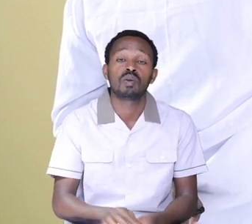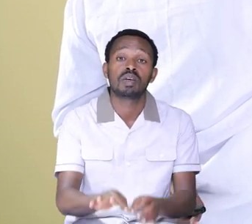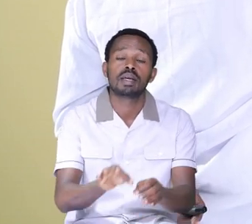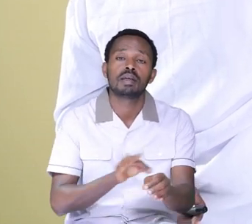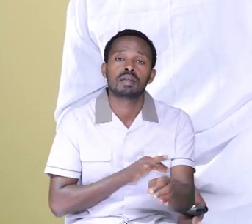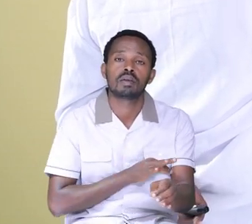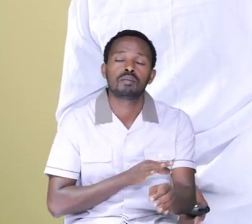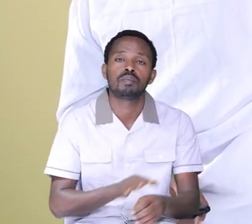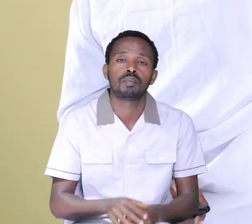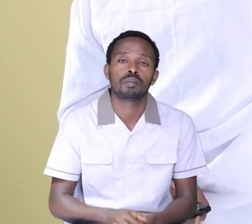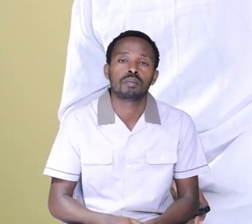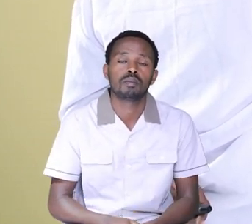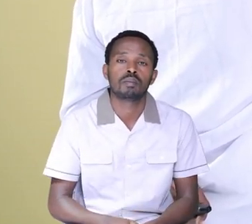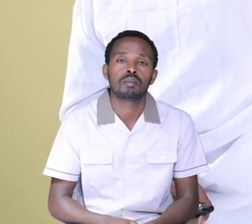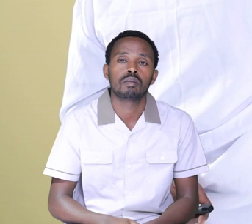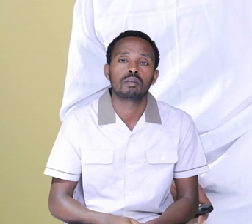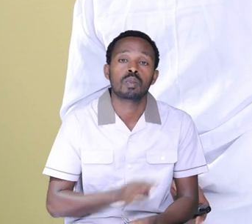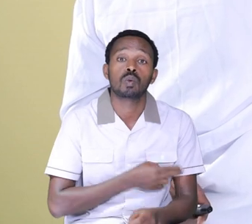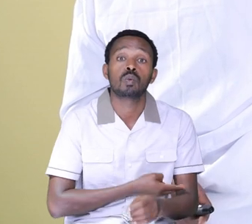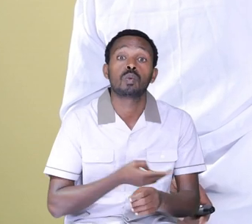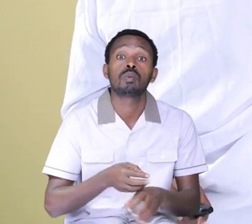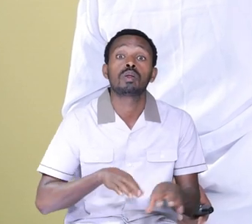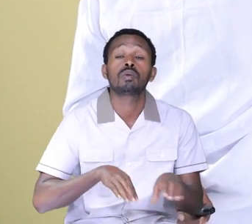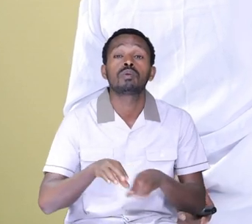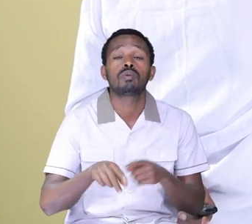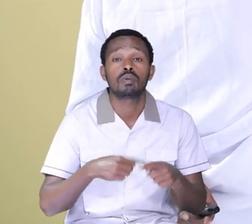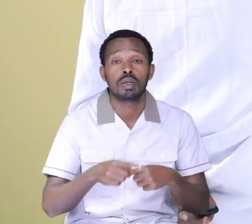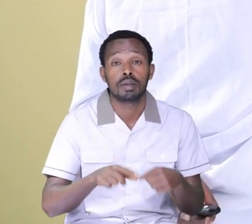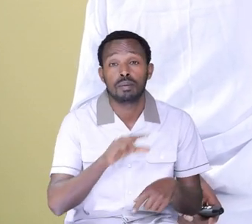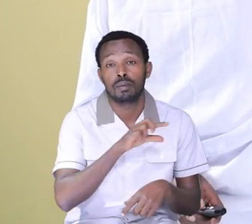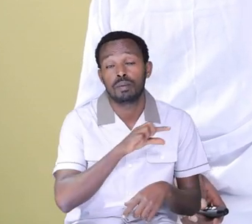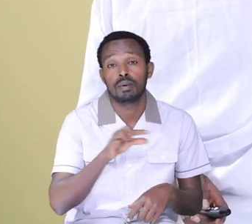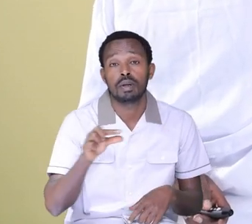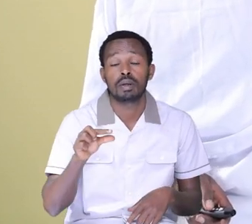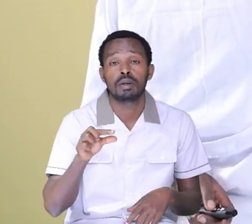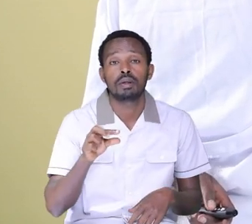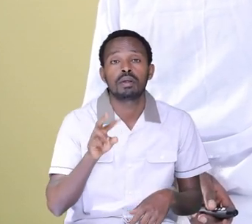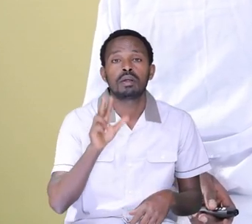fagenya muso choftun ademame walqita sadi